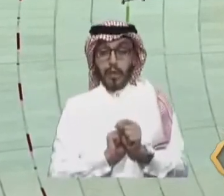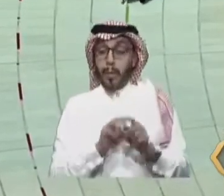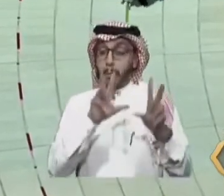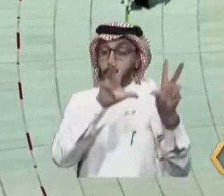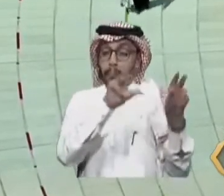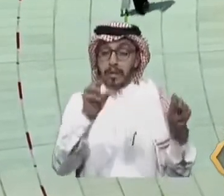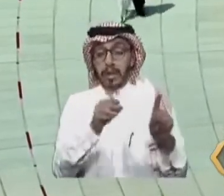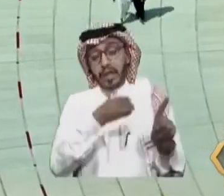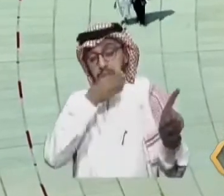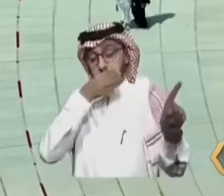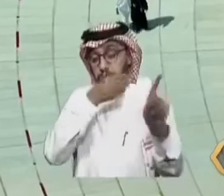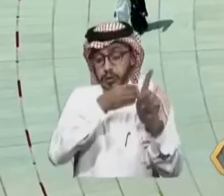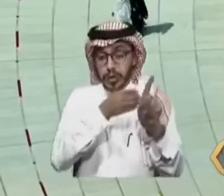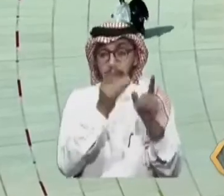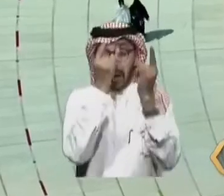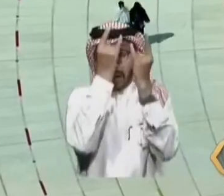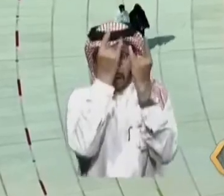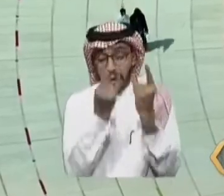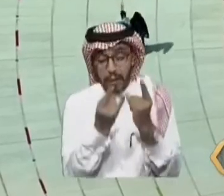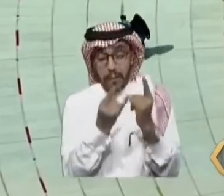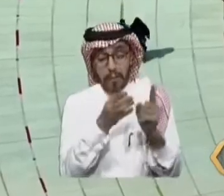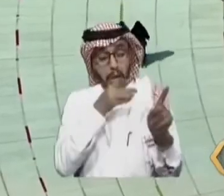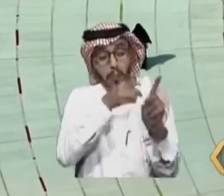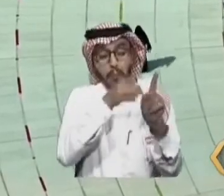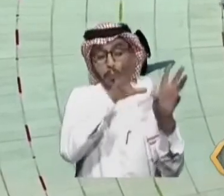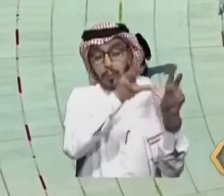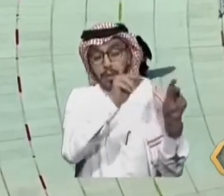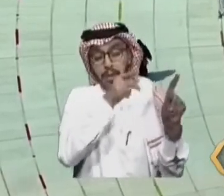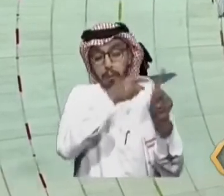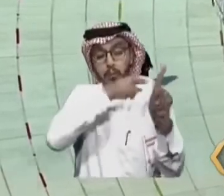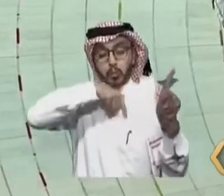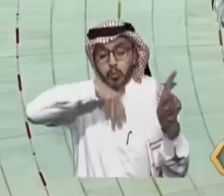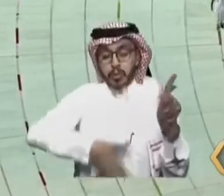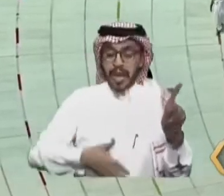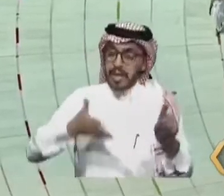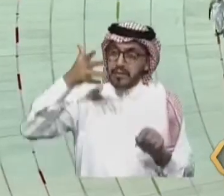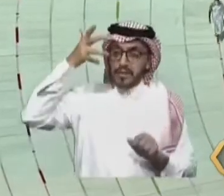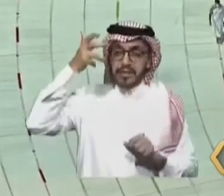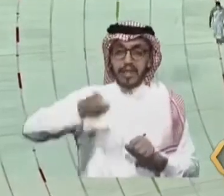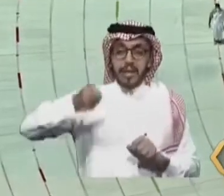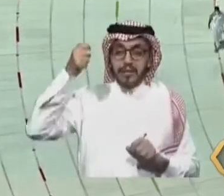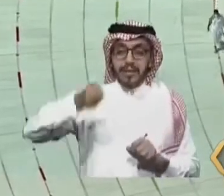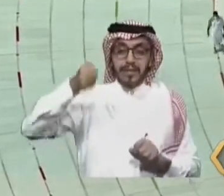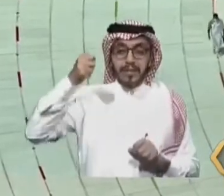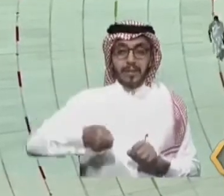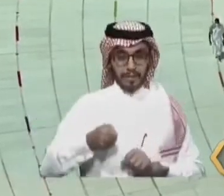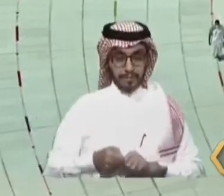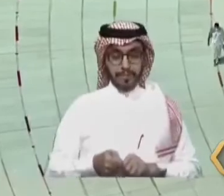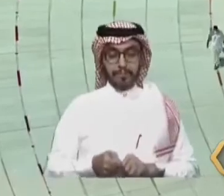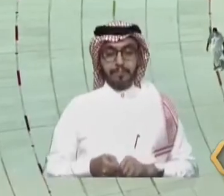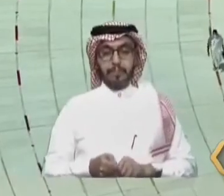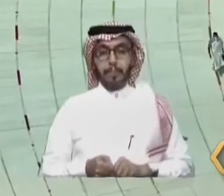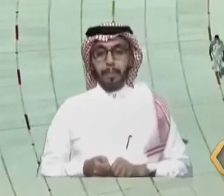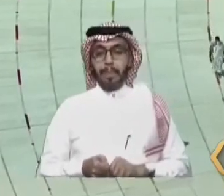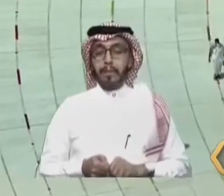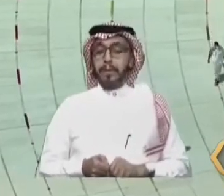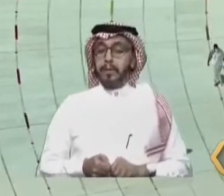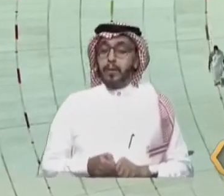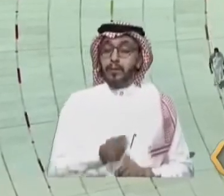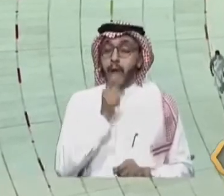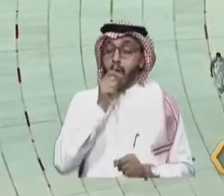التأسي وكمال الاقتداء بسيد الأنام عليه أفضل الصلاة وأتم السلام،